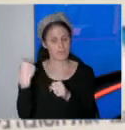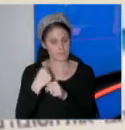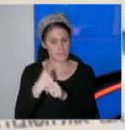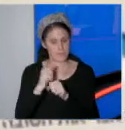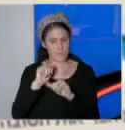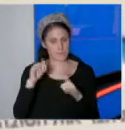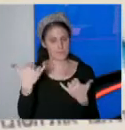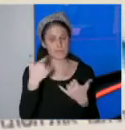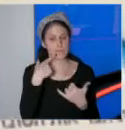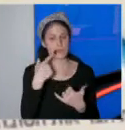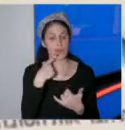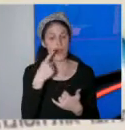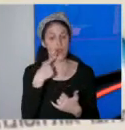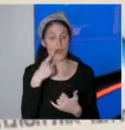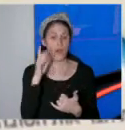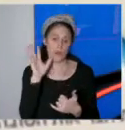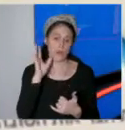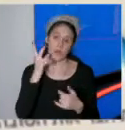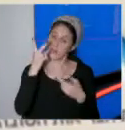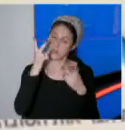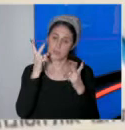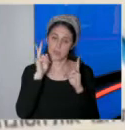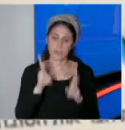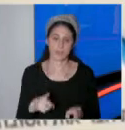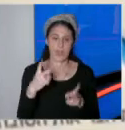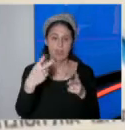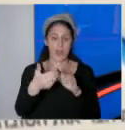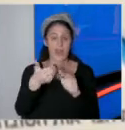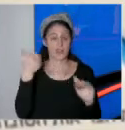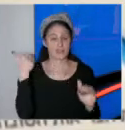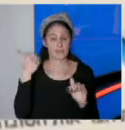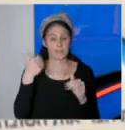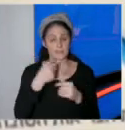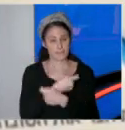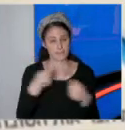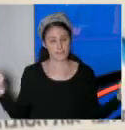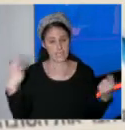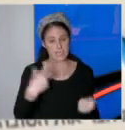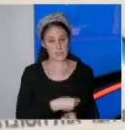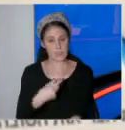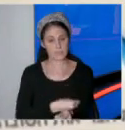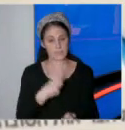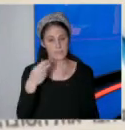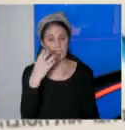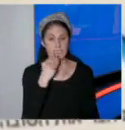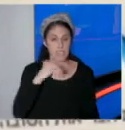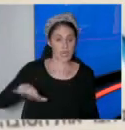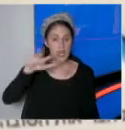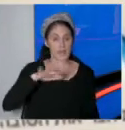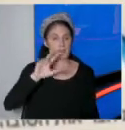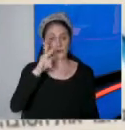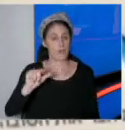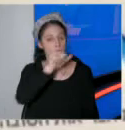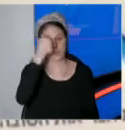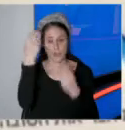אומרת לנו שאנחנו כנראה נוכל להקדים את מתן החיסונים לאוכלוסיית ישראל בצורה המיטבית, לדעתי הטובה